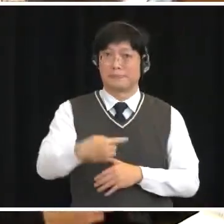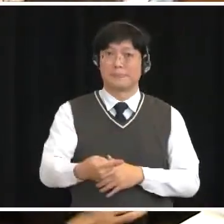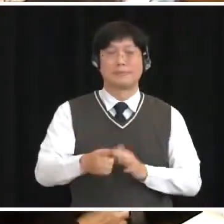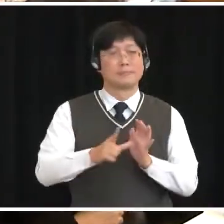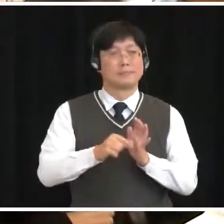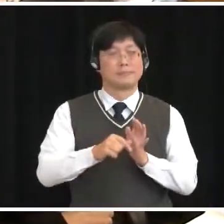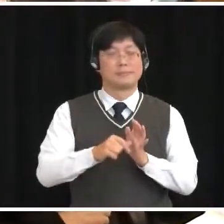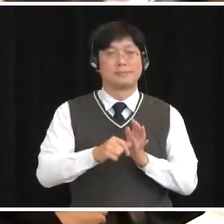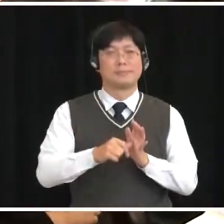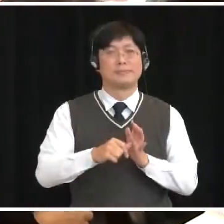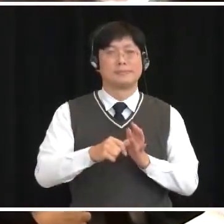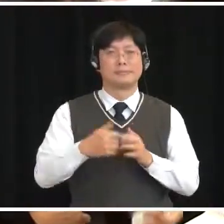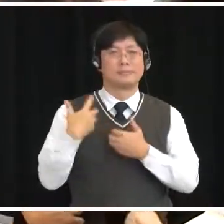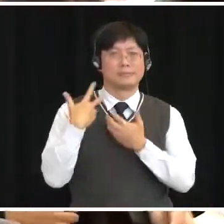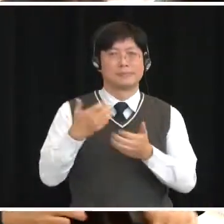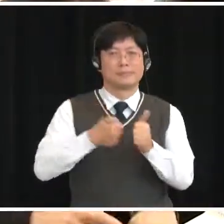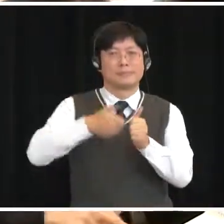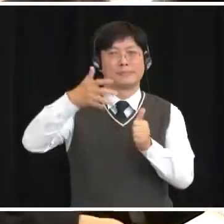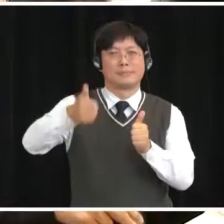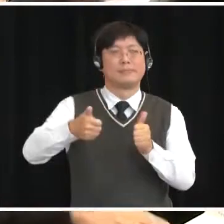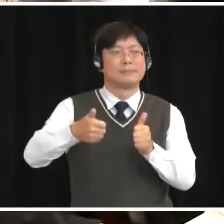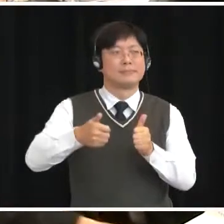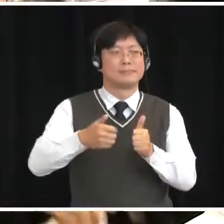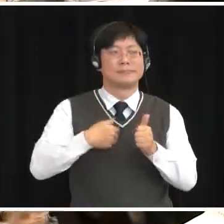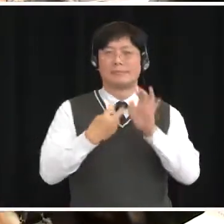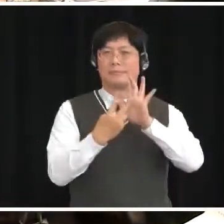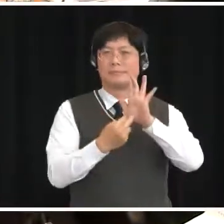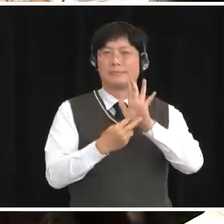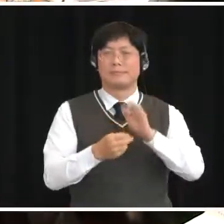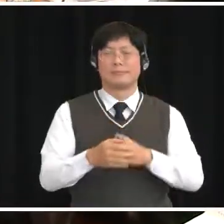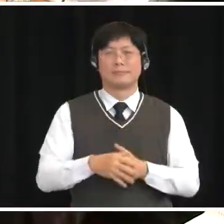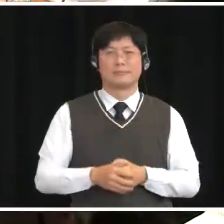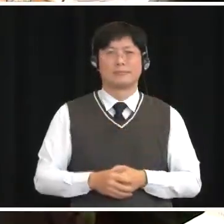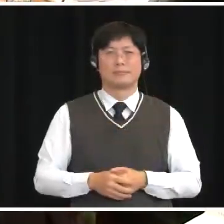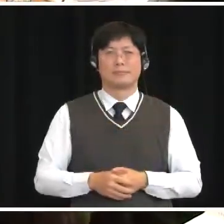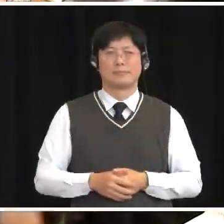呢，我们会先交由次长进行说明。